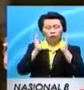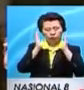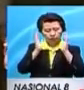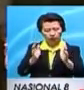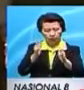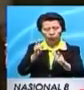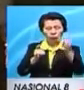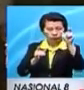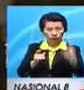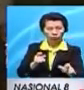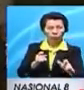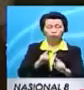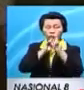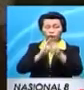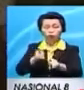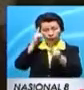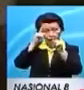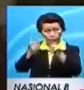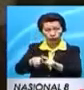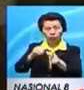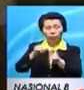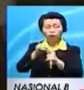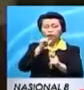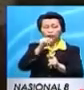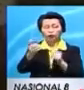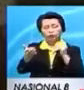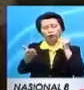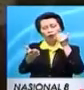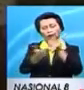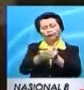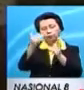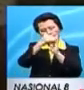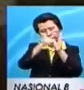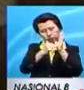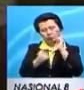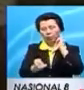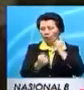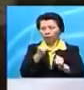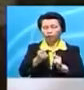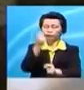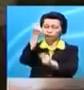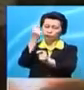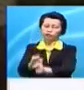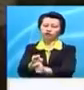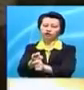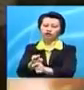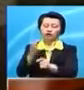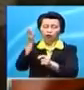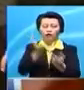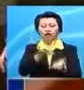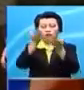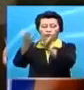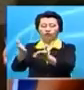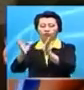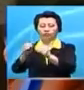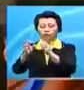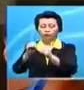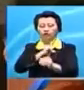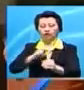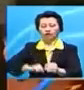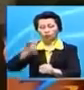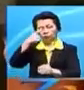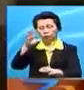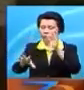untuk calon yang dicalonkan itu menjawab setuju atau tidak, sehinggalah senarai akhir itu kita tetapkan yang kita akan bawa ke mesyuarat agung untuk